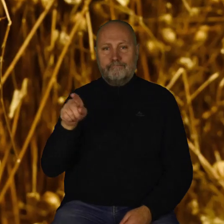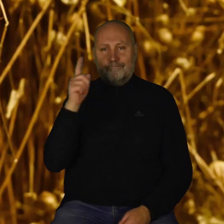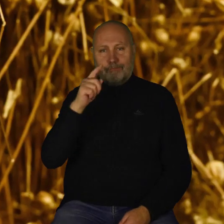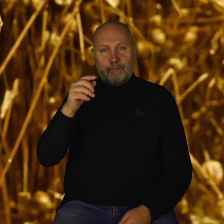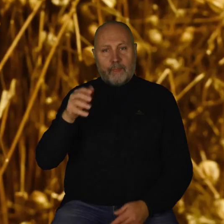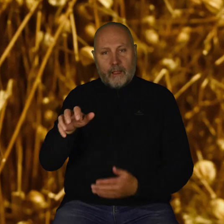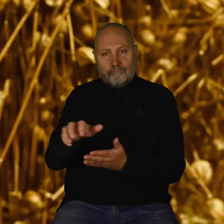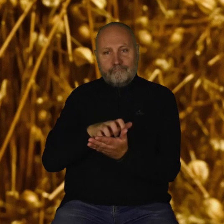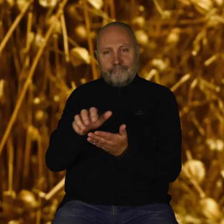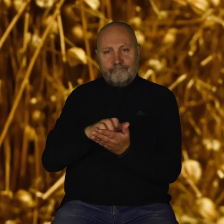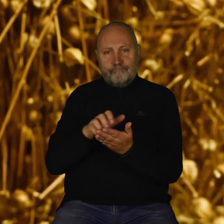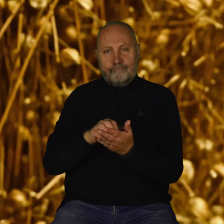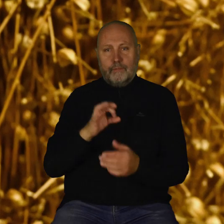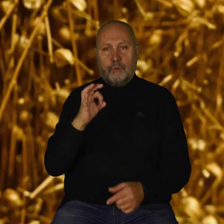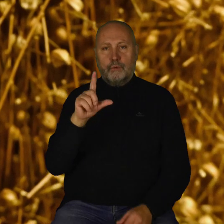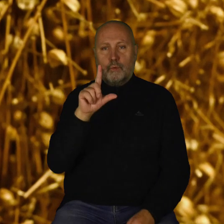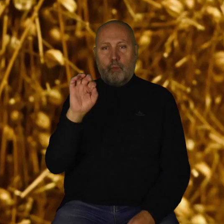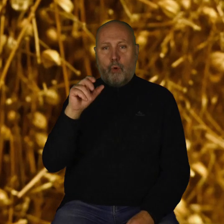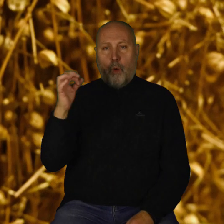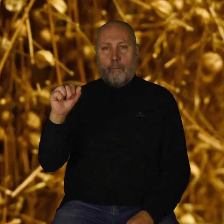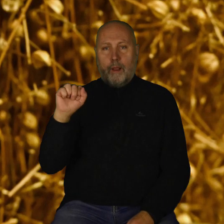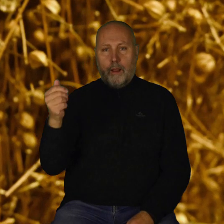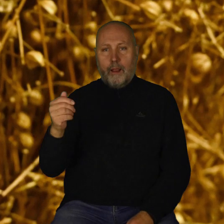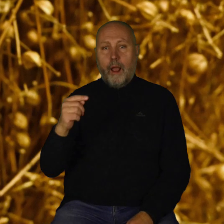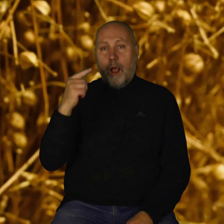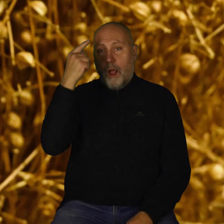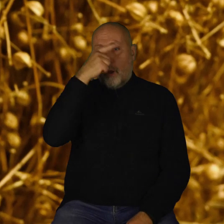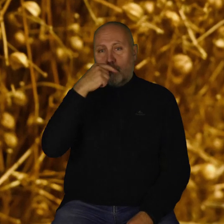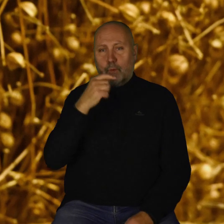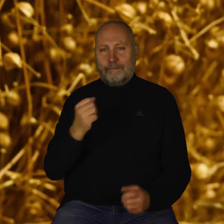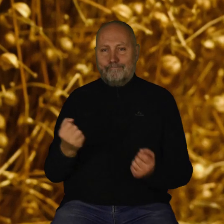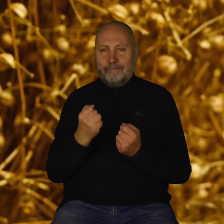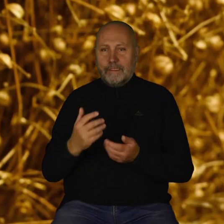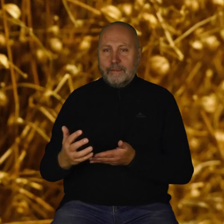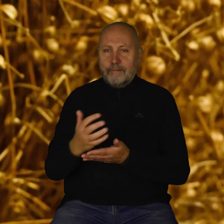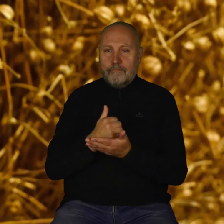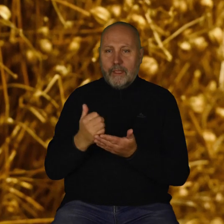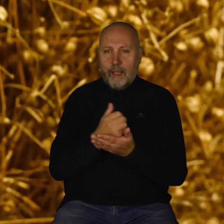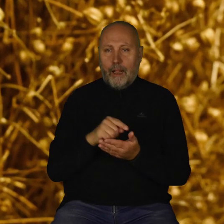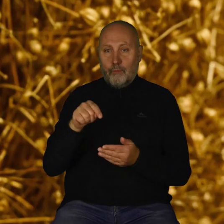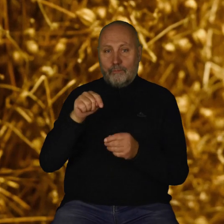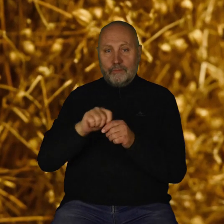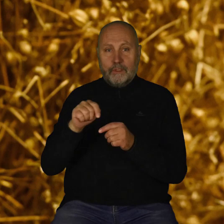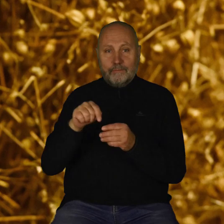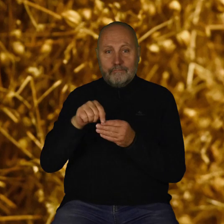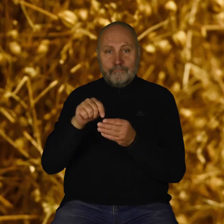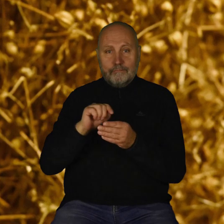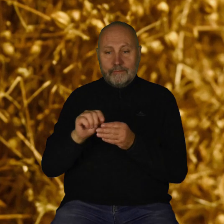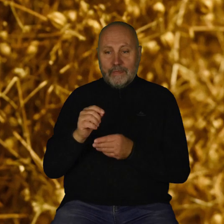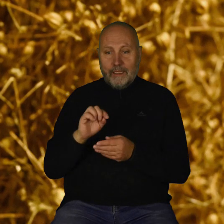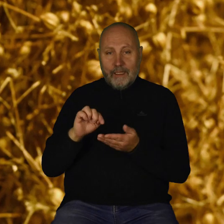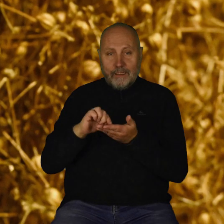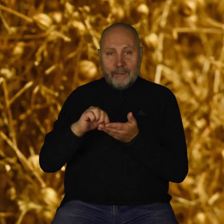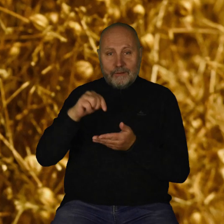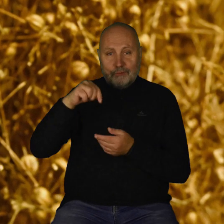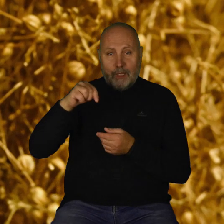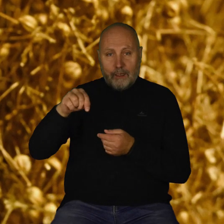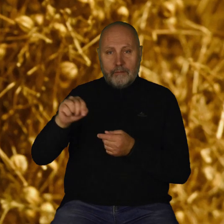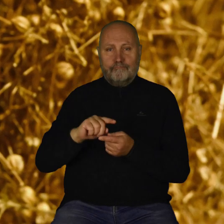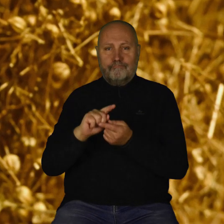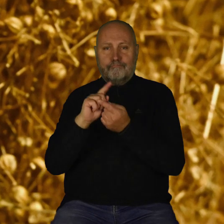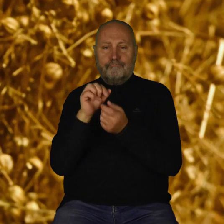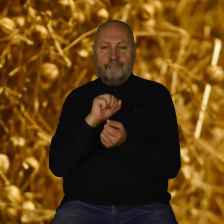to przez nie wyczesy słomę główki starannie zbierano i znajdujące się w nich drogocenne